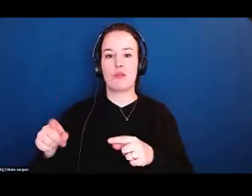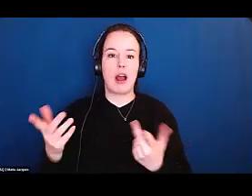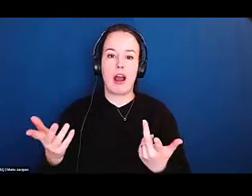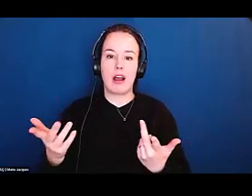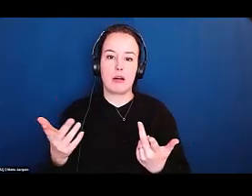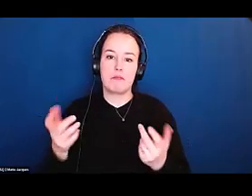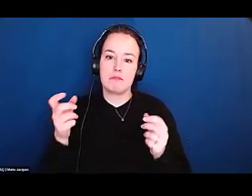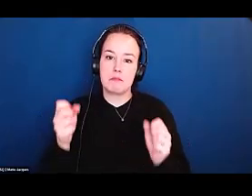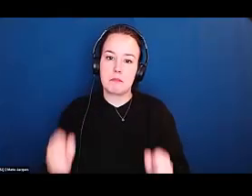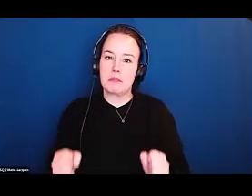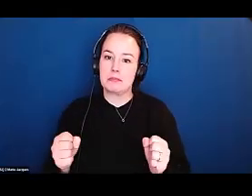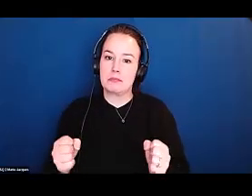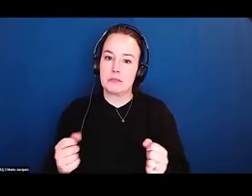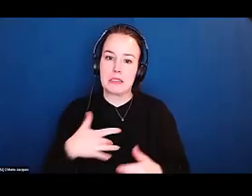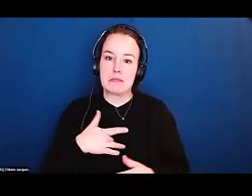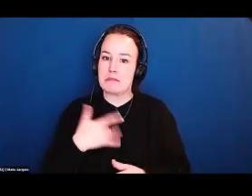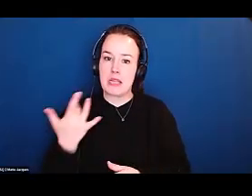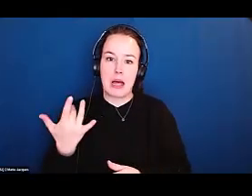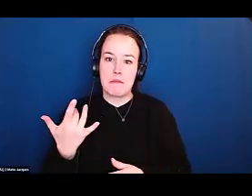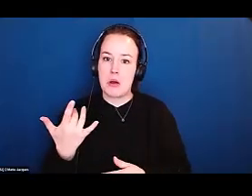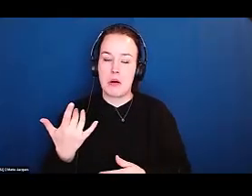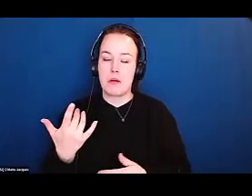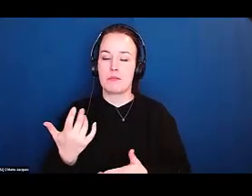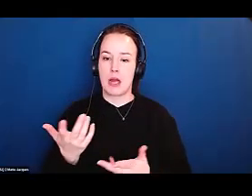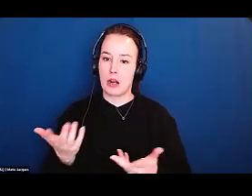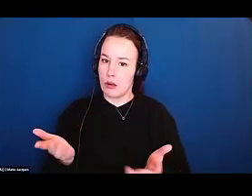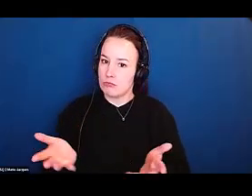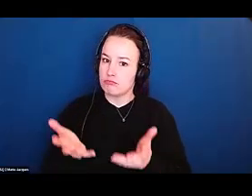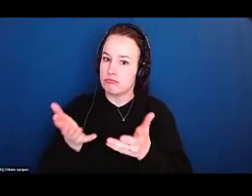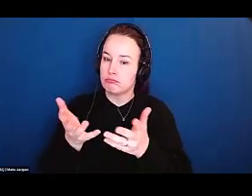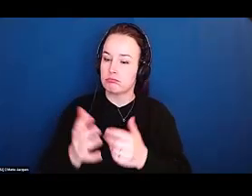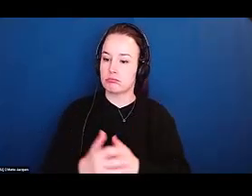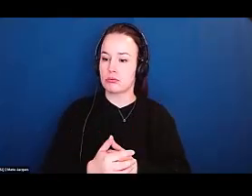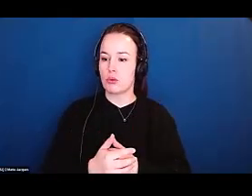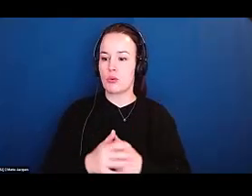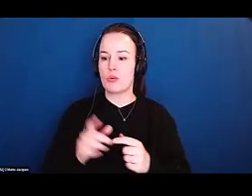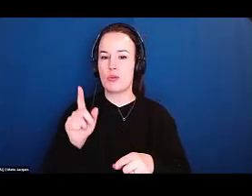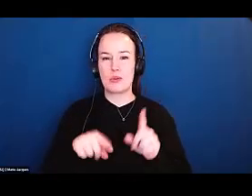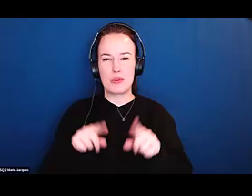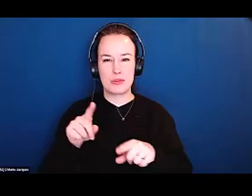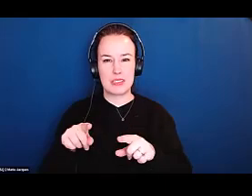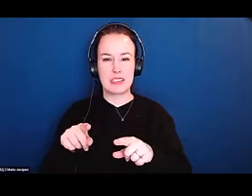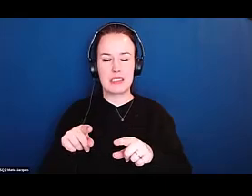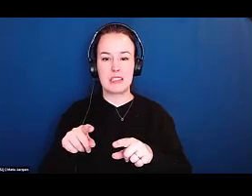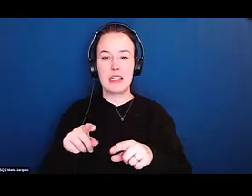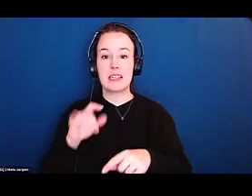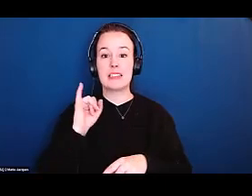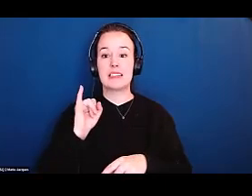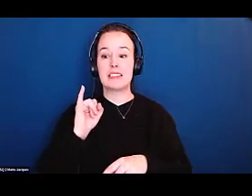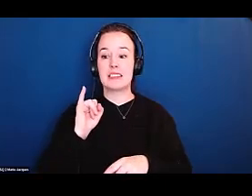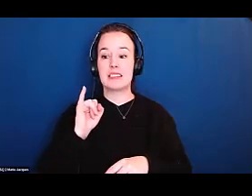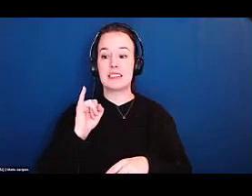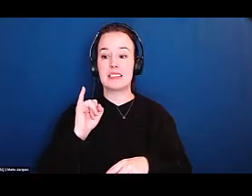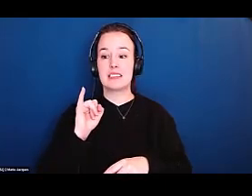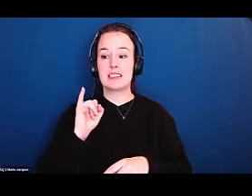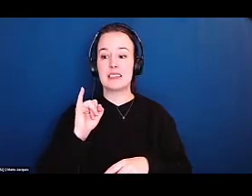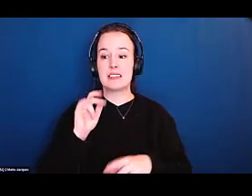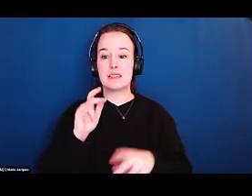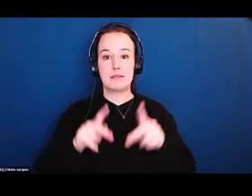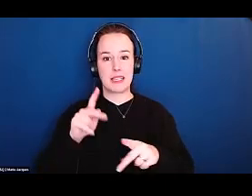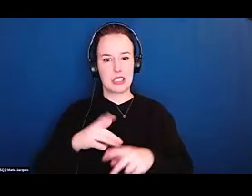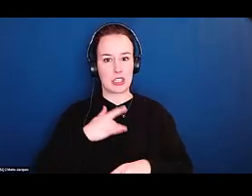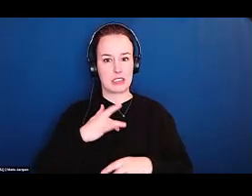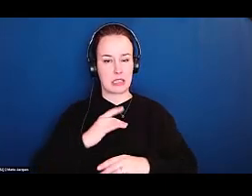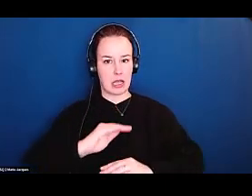conscient et ça m'a surpris comment l'utilisation de substances disparaît lorsque les personnes se